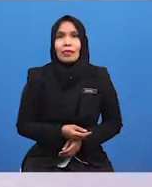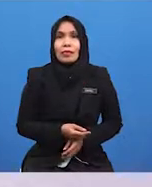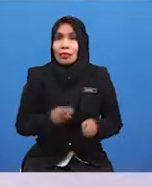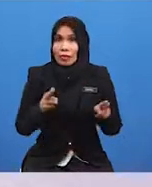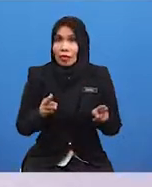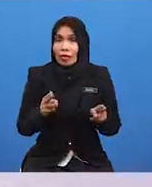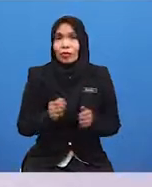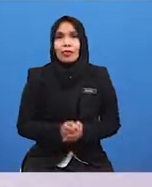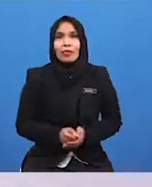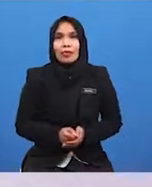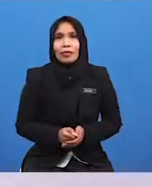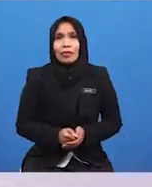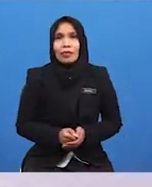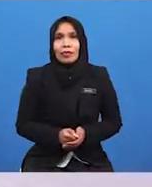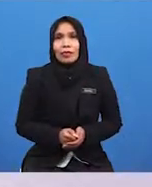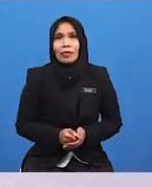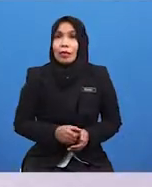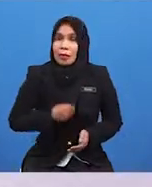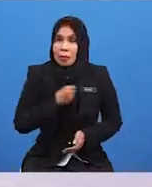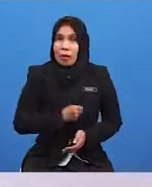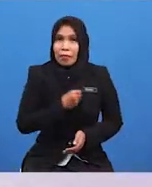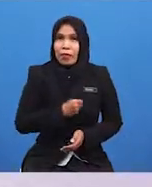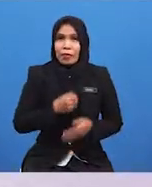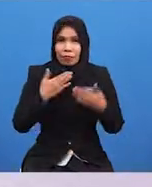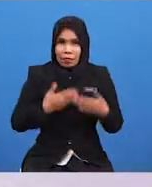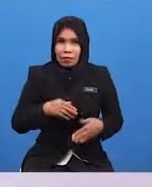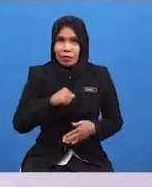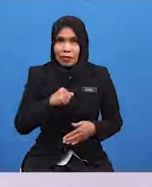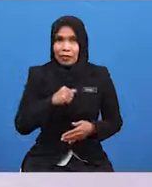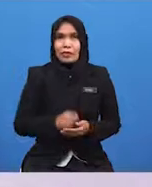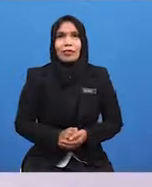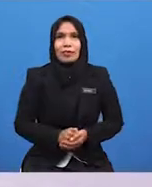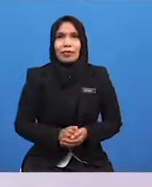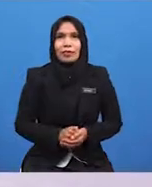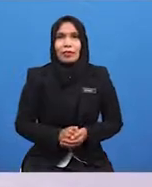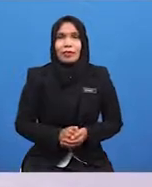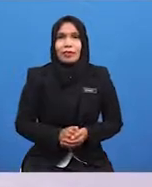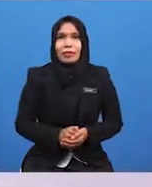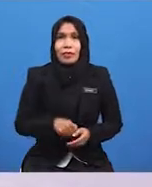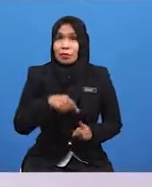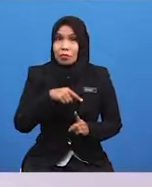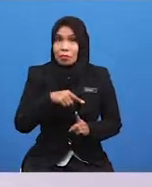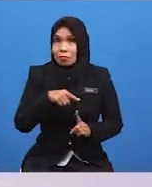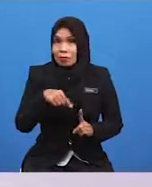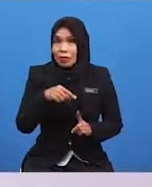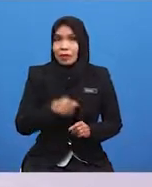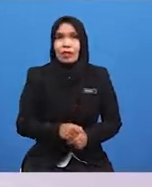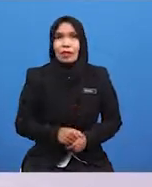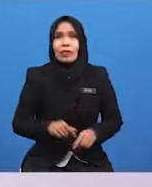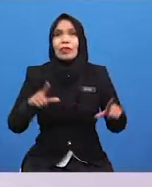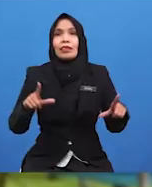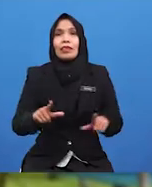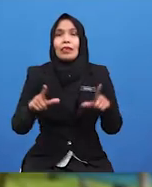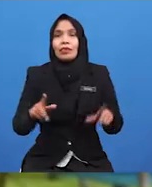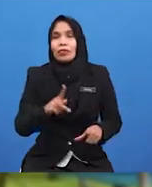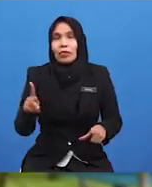perkara-perkara yang kita telah lakukan itu tidak membanggakan Kita seharusnya